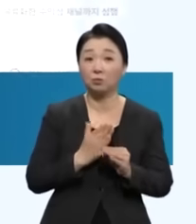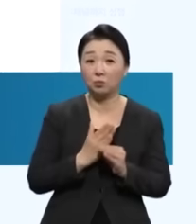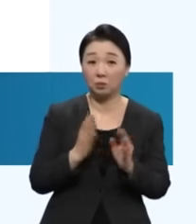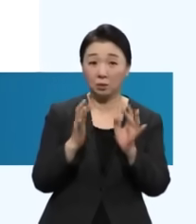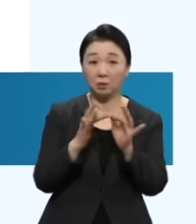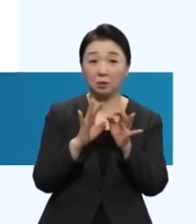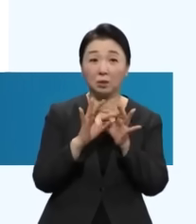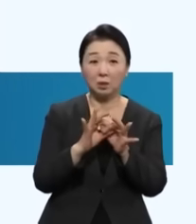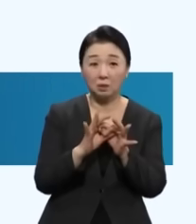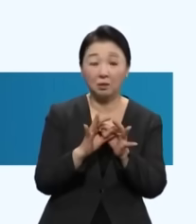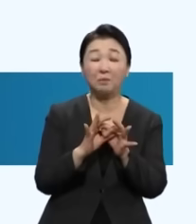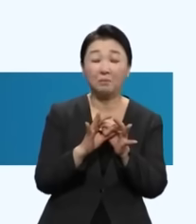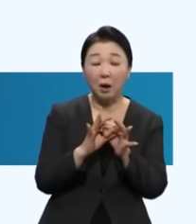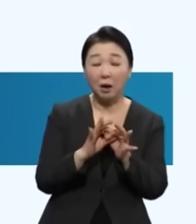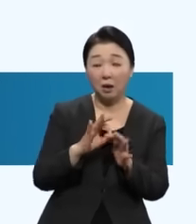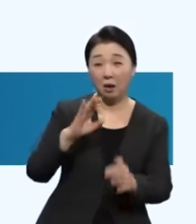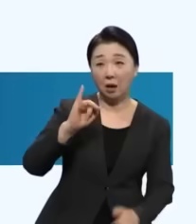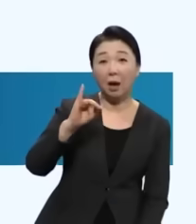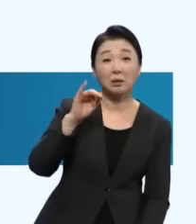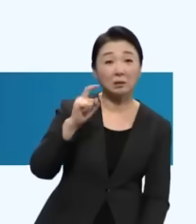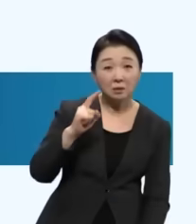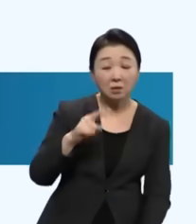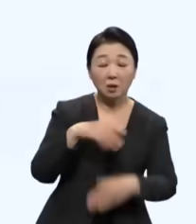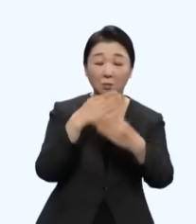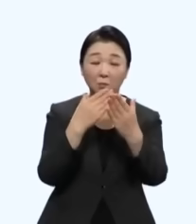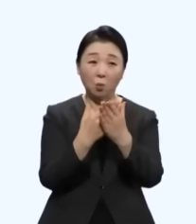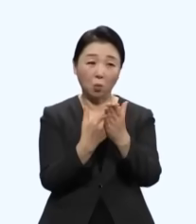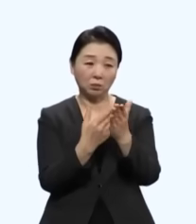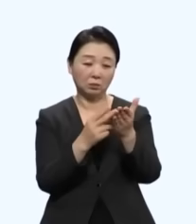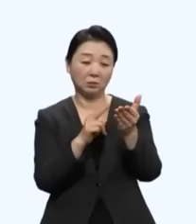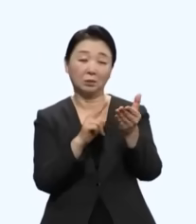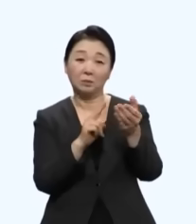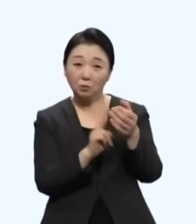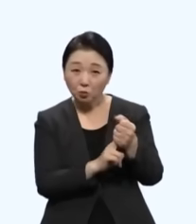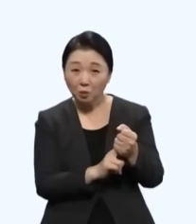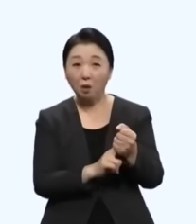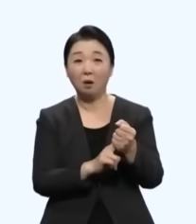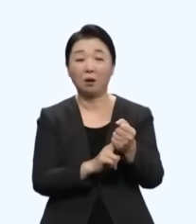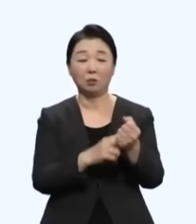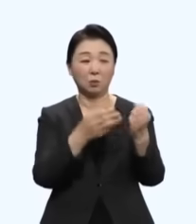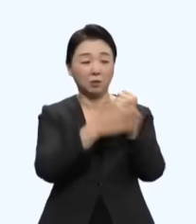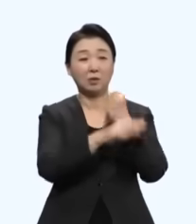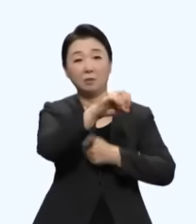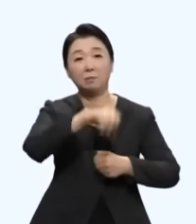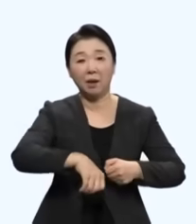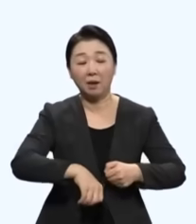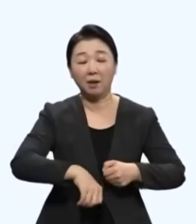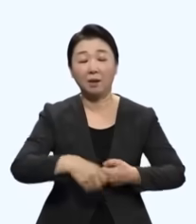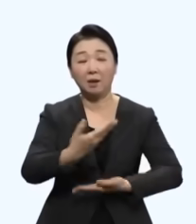온라인상에선 소셜미디어 계정을 비공개로 바꾸는 등 사진을 내려야 한다, 이런 의견들이 공유됐습니다.